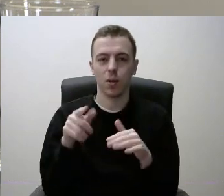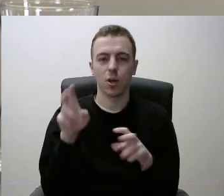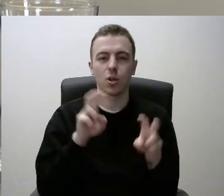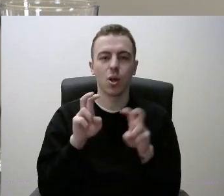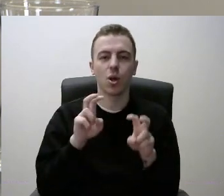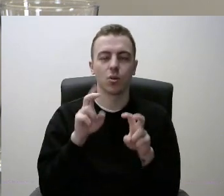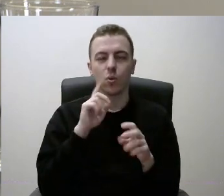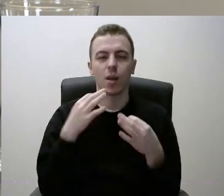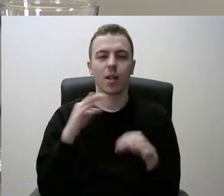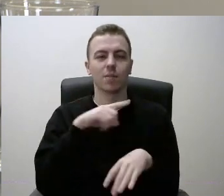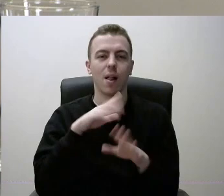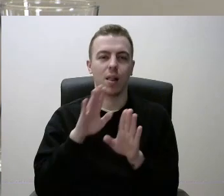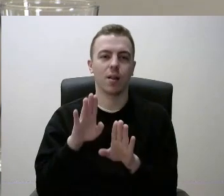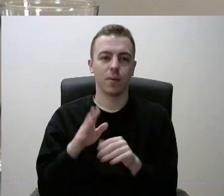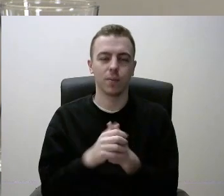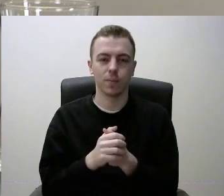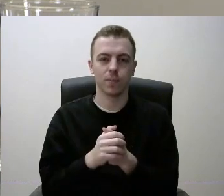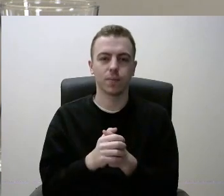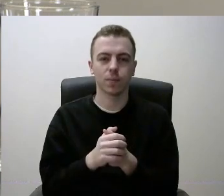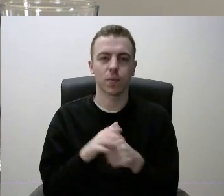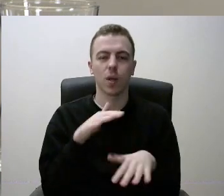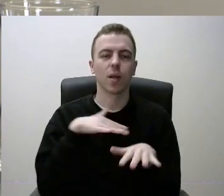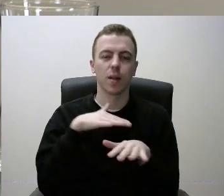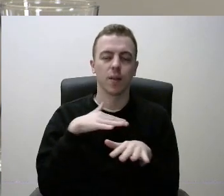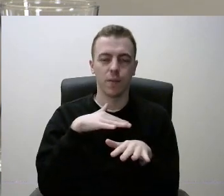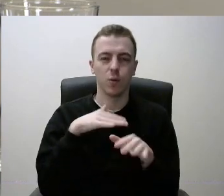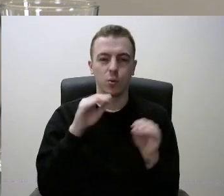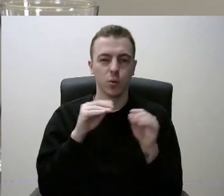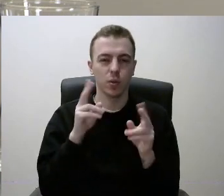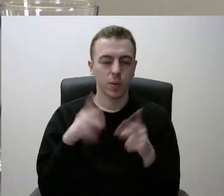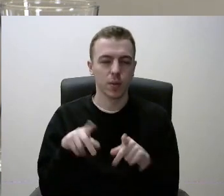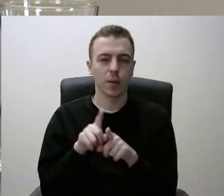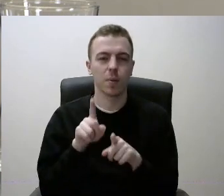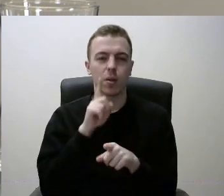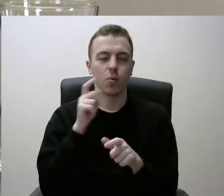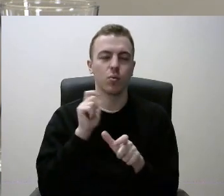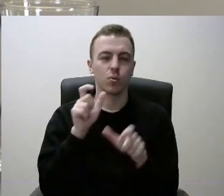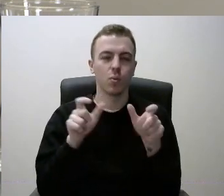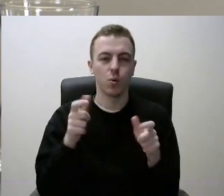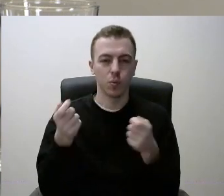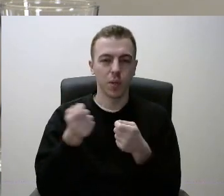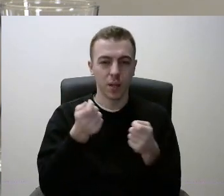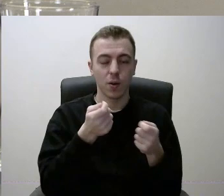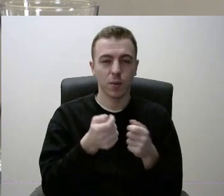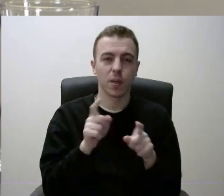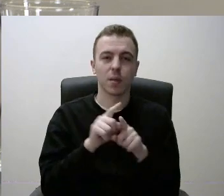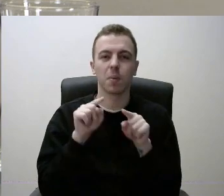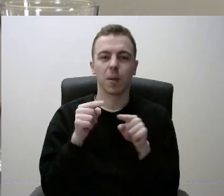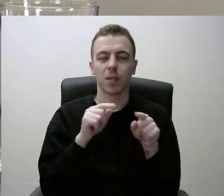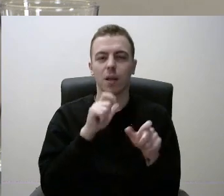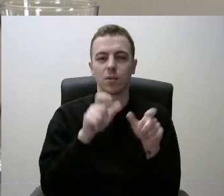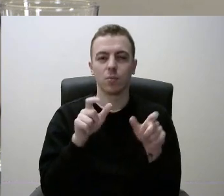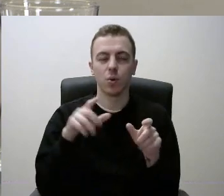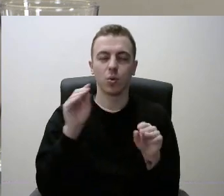savo laisvalaikį. Tai papildomų erdvių sukūrimas, jaunų žmonių pritraukimas ir atitinkamai paskatinimas žmonėm